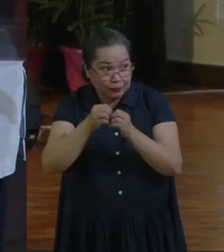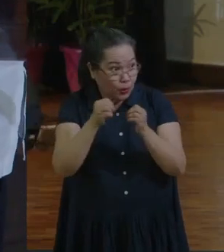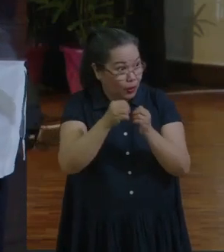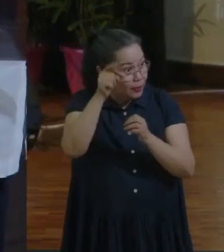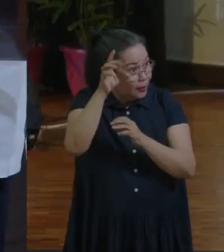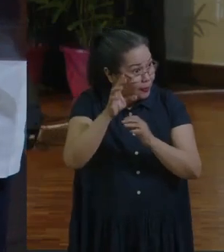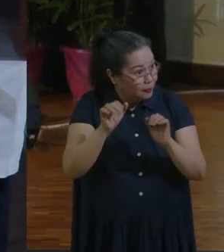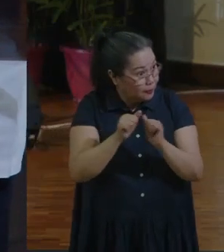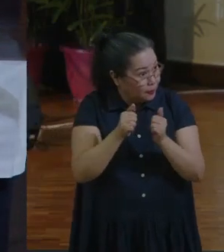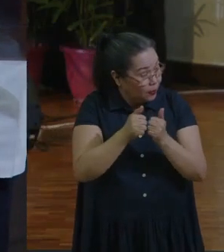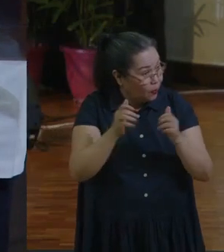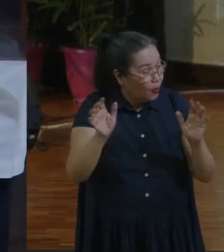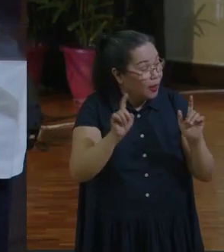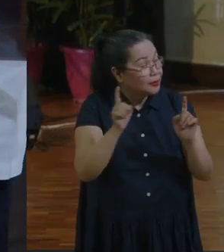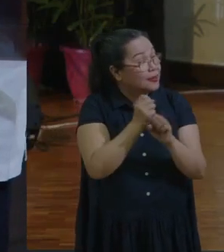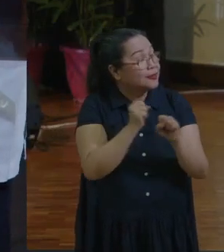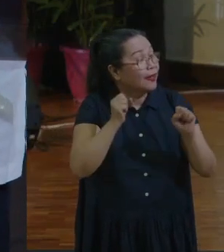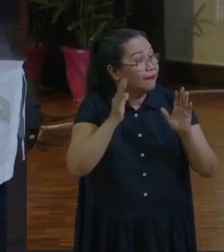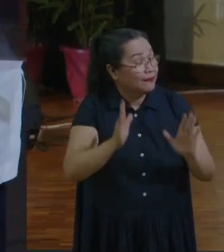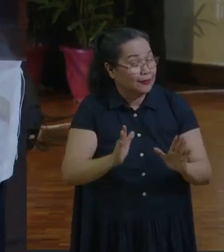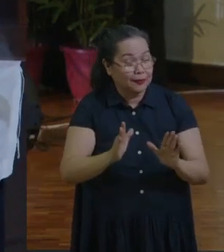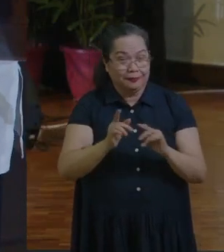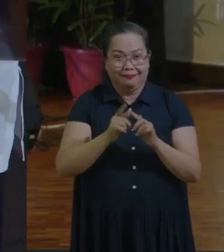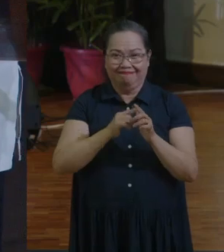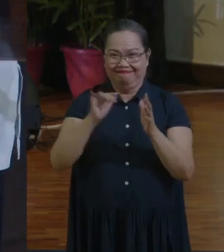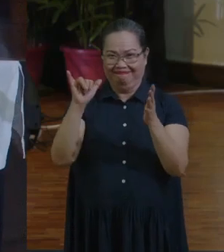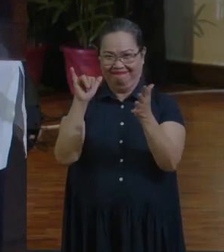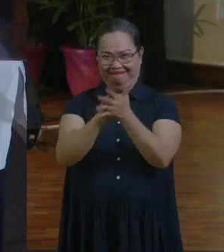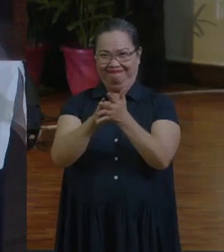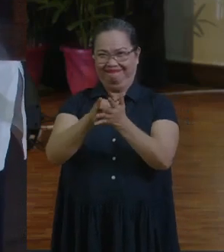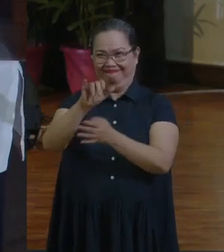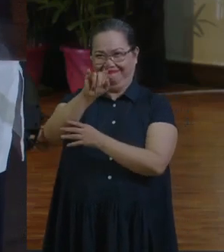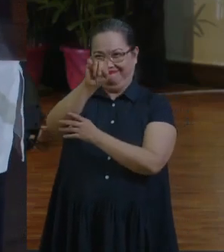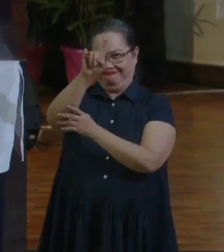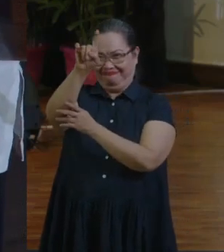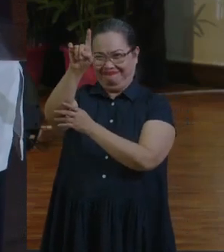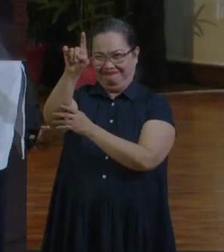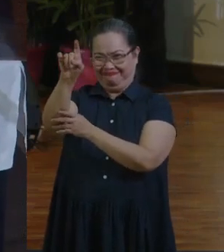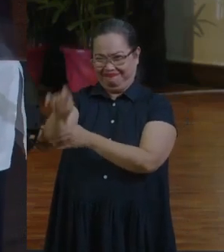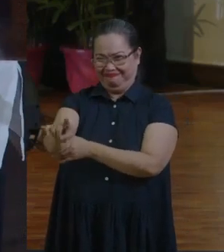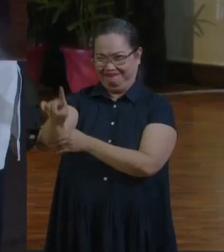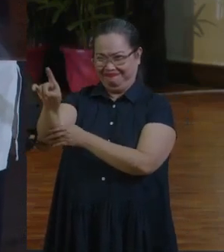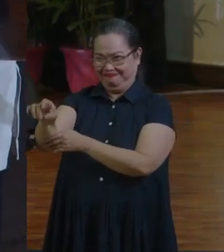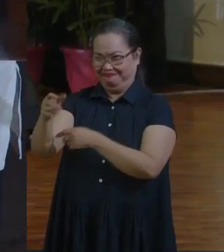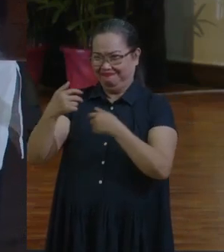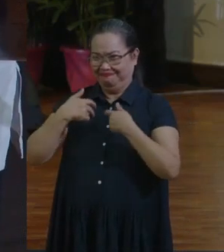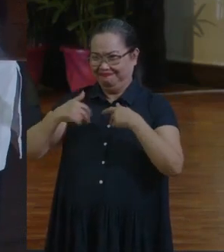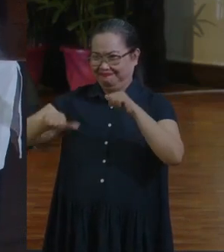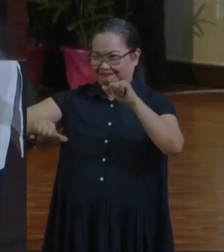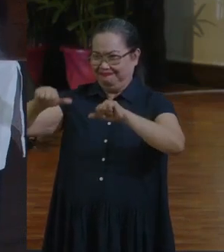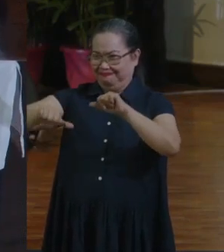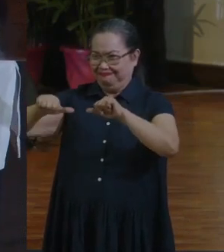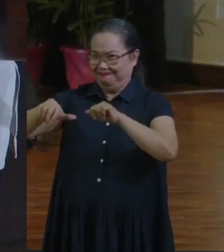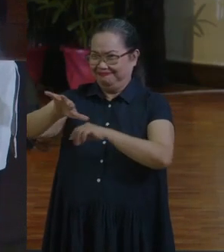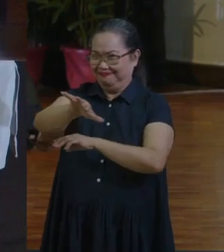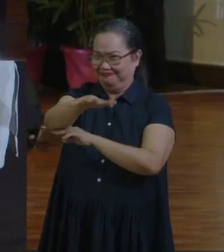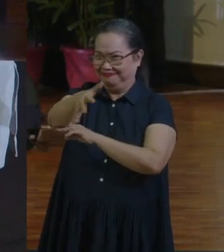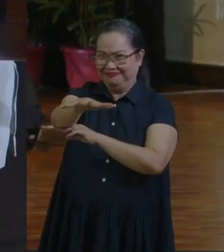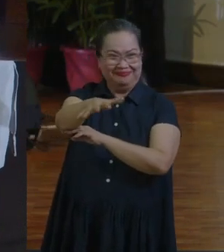another? Ito po ay katanungan na may pag-aalinlangan.